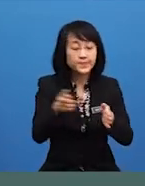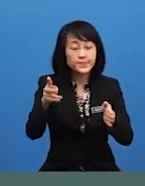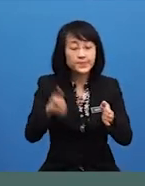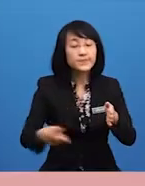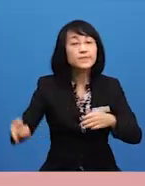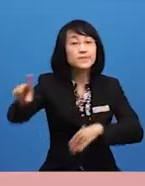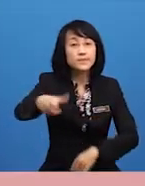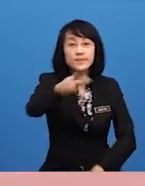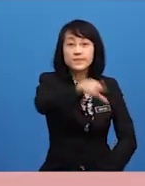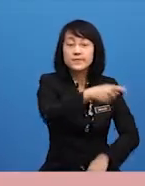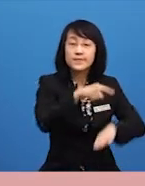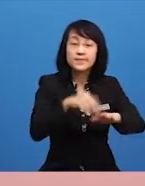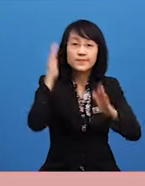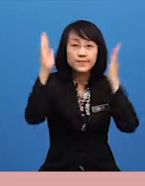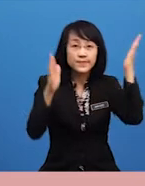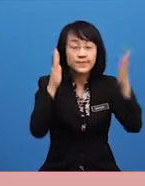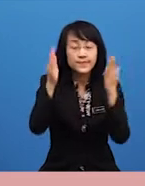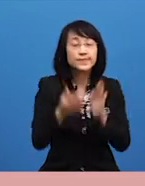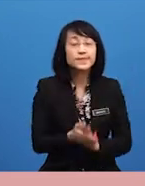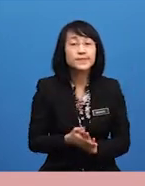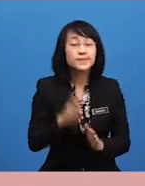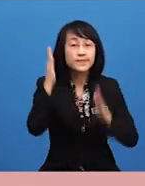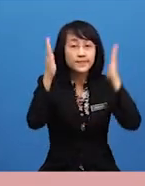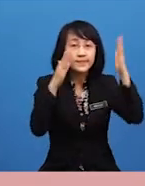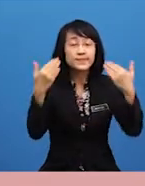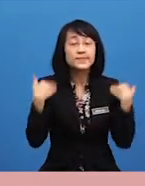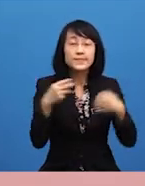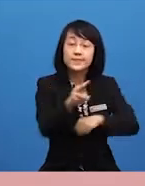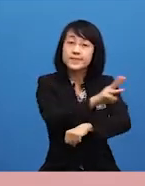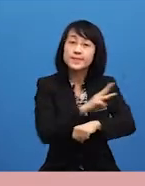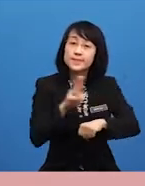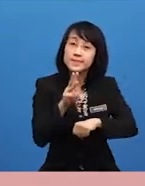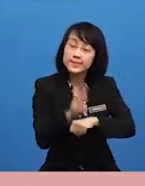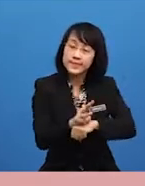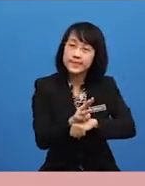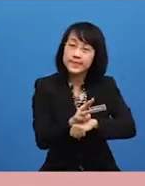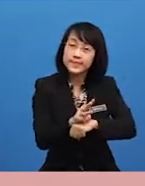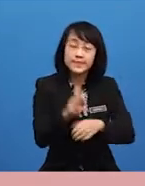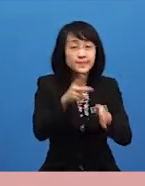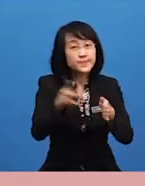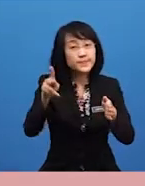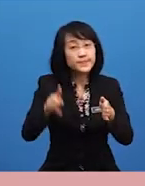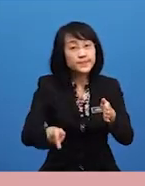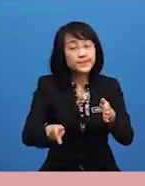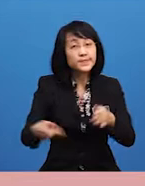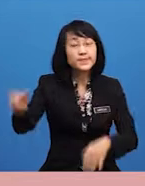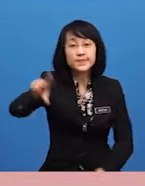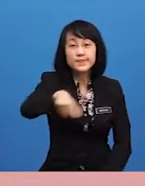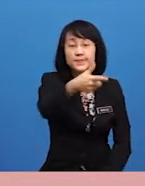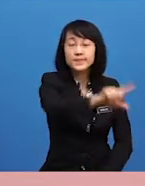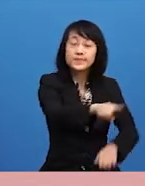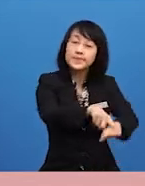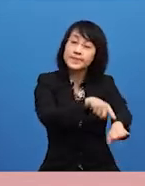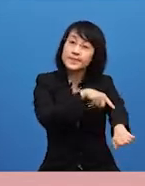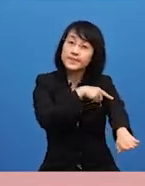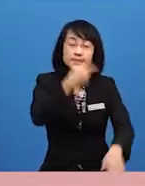Malaysia. Malaysia mempunyai kawasan pinggir laut yang panjang.